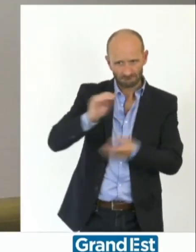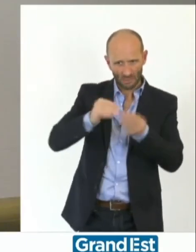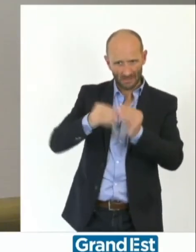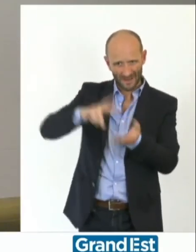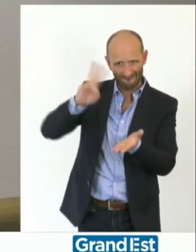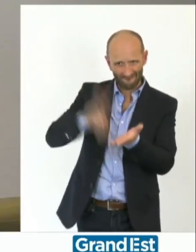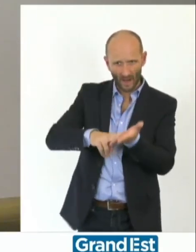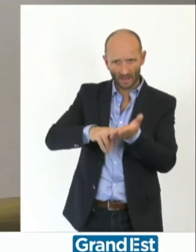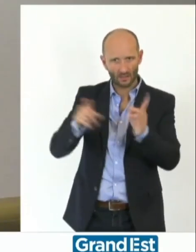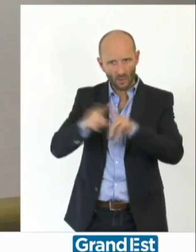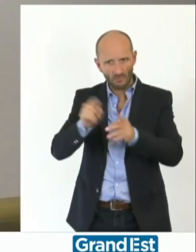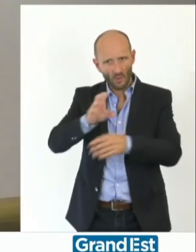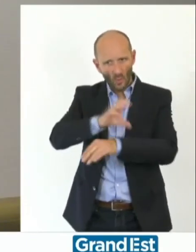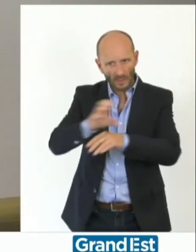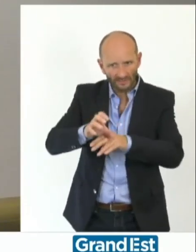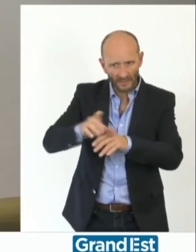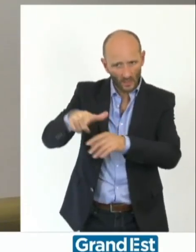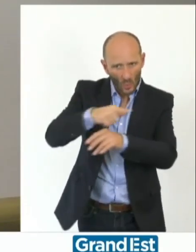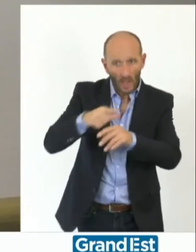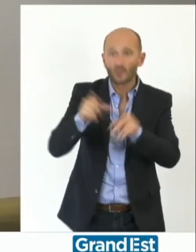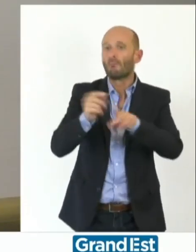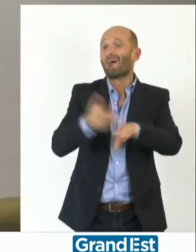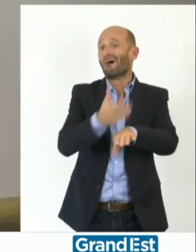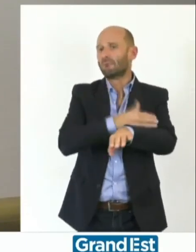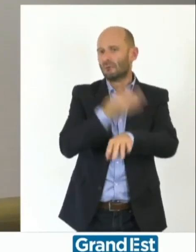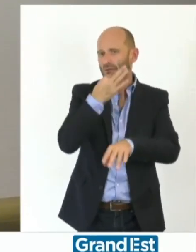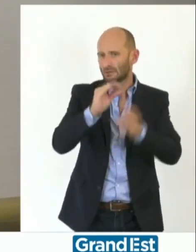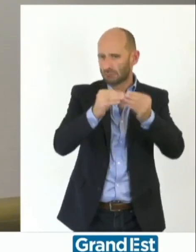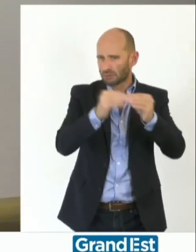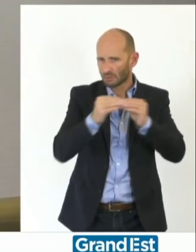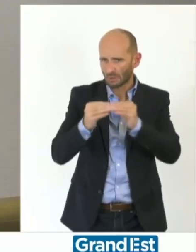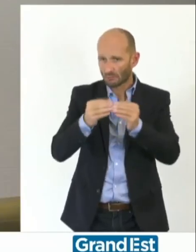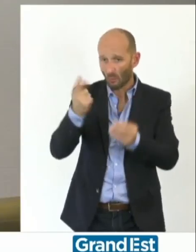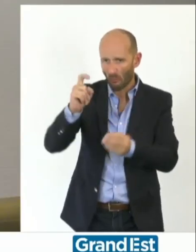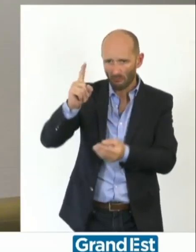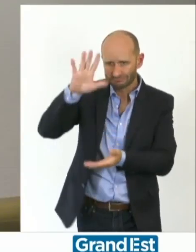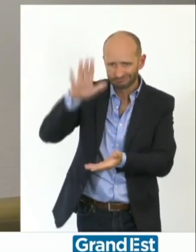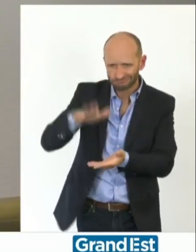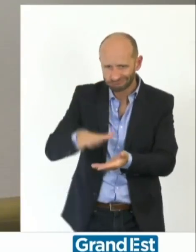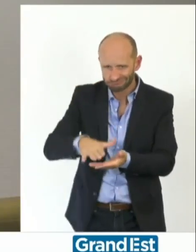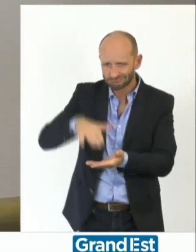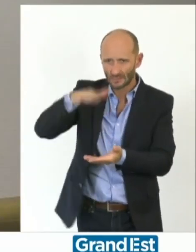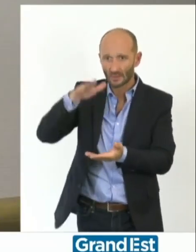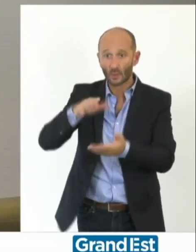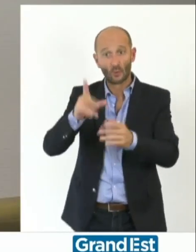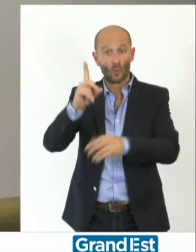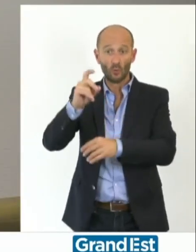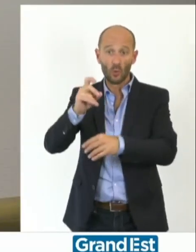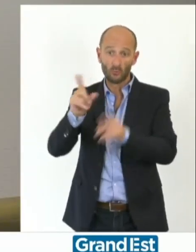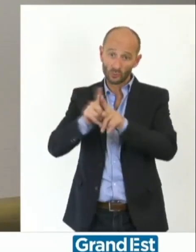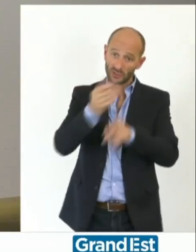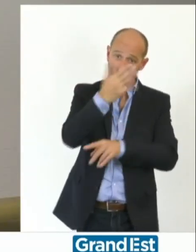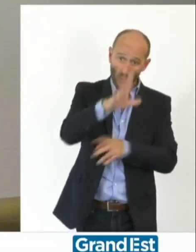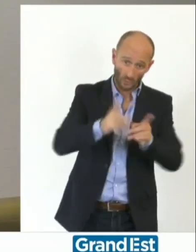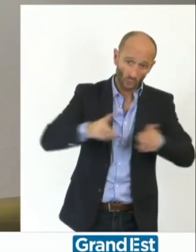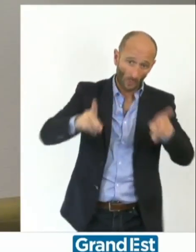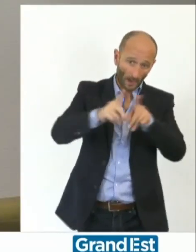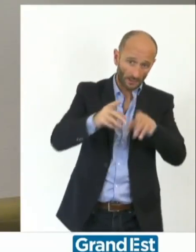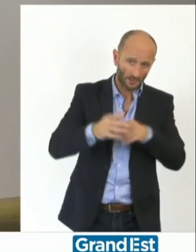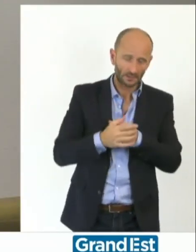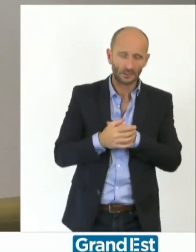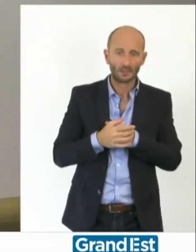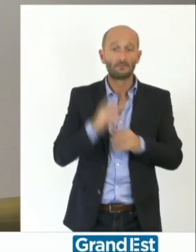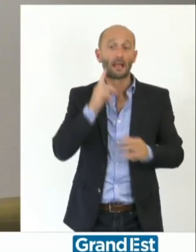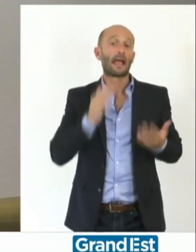les problèmes que je vous ai cité puis dans le domaine de l'eau comme dans d'autres d'ailleurs et donc dans l'attenté d'une évolution